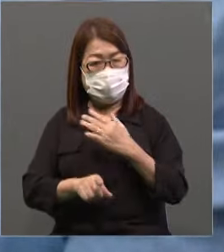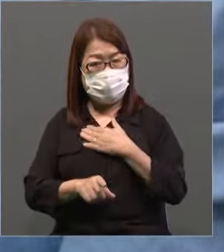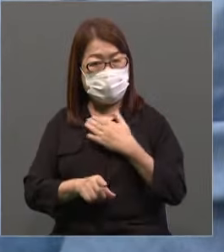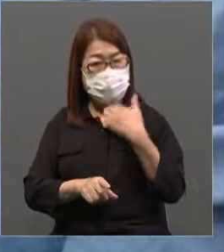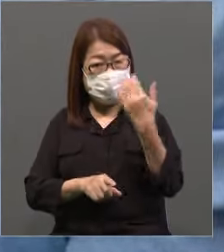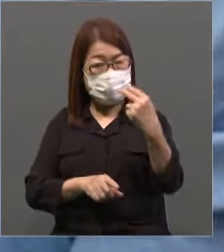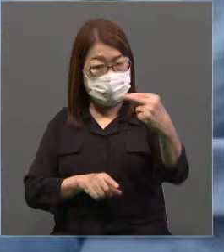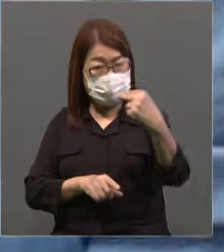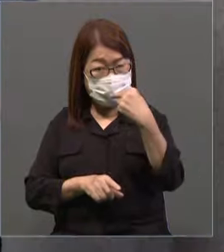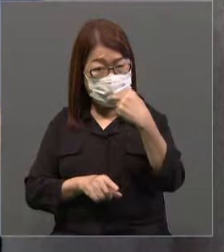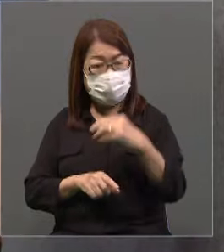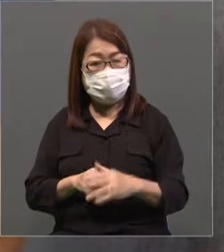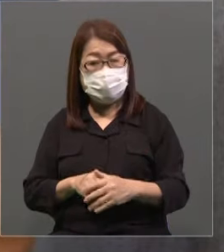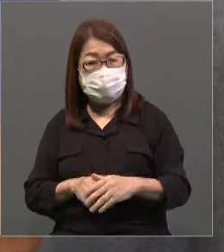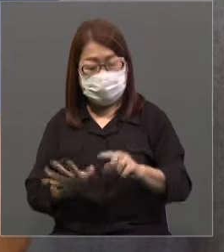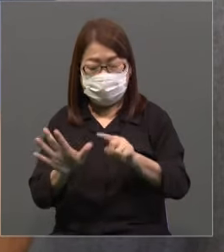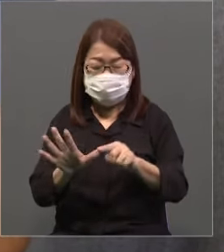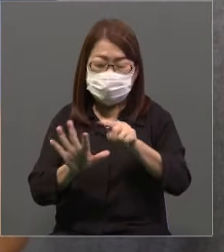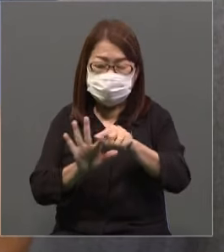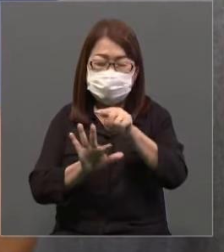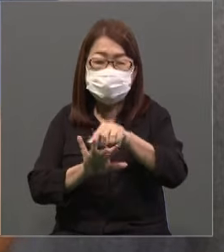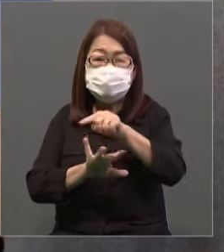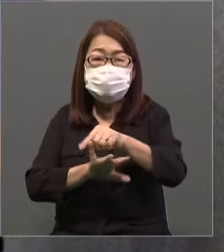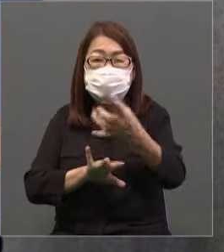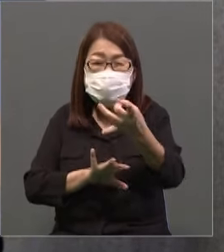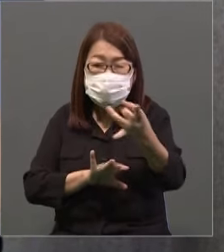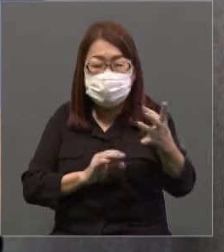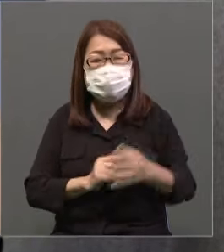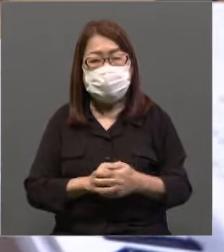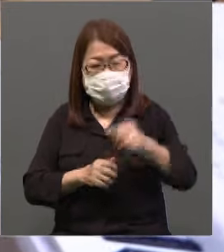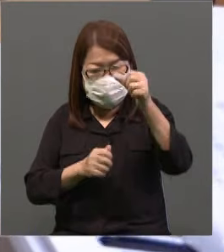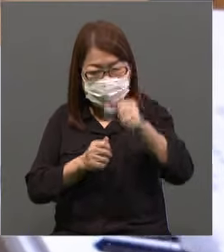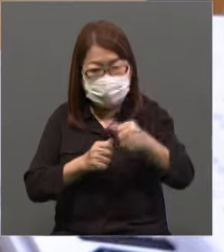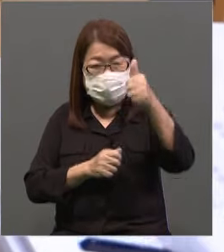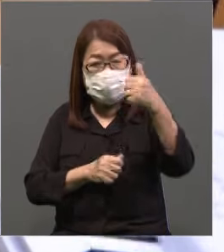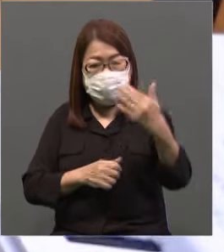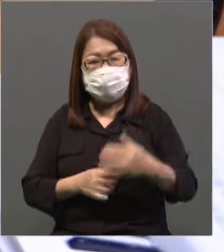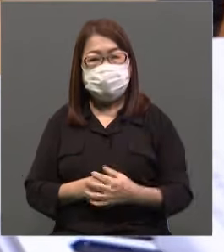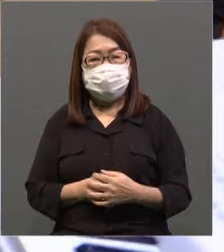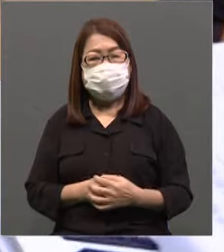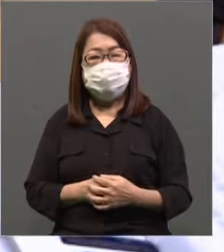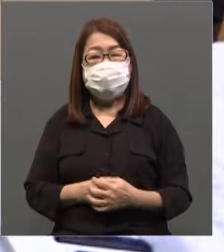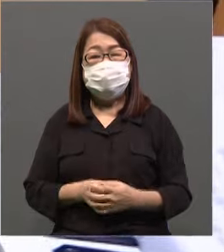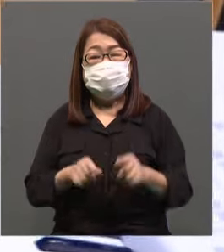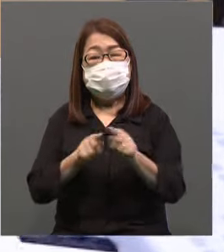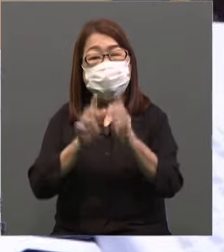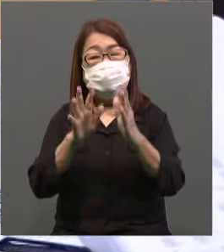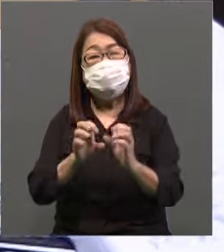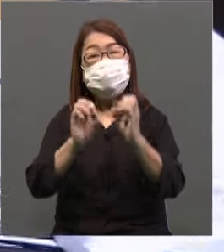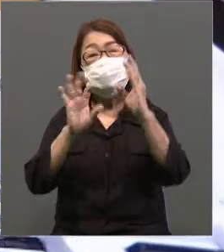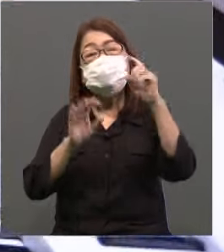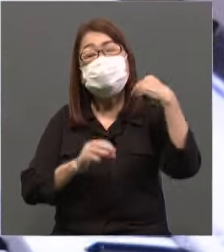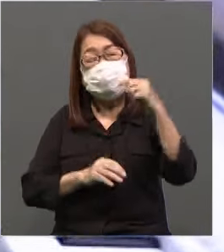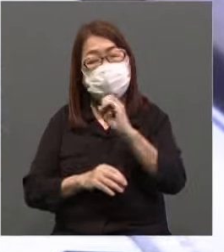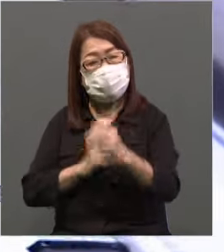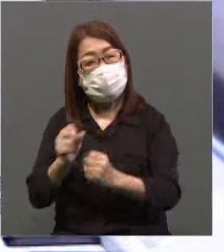นะสองนิ้วเดนะอะไรอย่างเงี้ยค่ะให้เขาแบบจำทักษะในการเล่นก่อน และอย่างที่ครูเกมบอกครับว่าเด็กช่ว